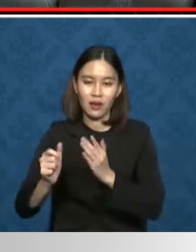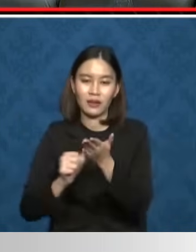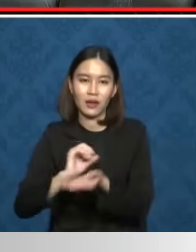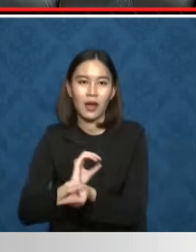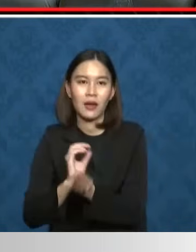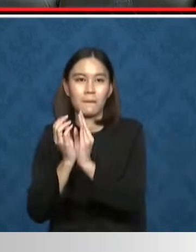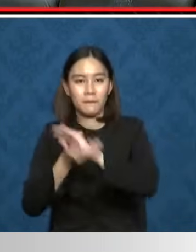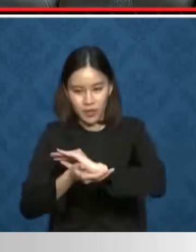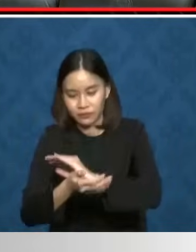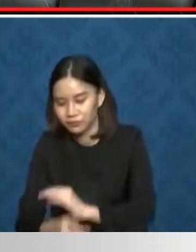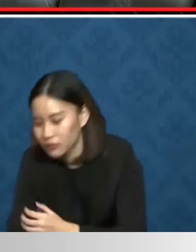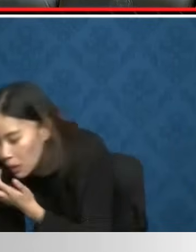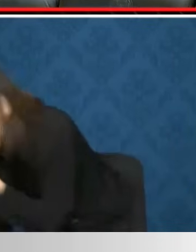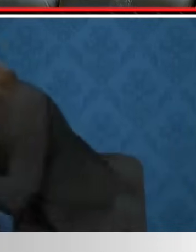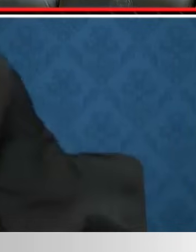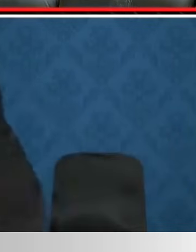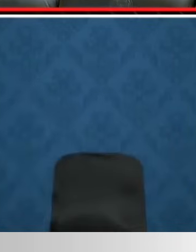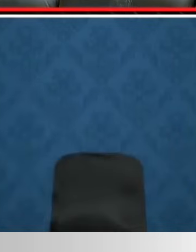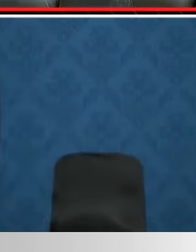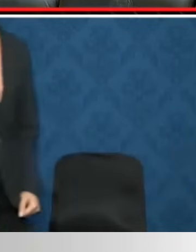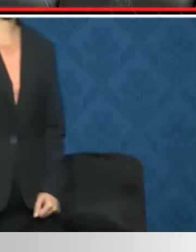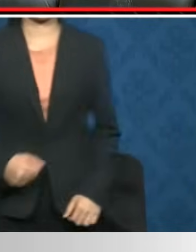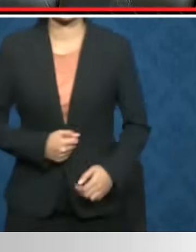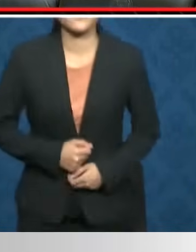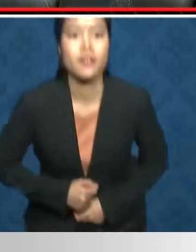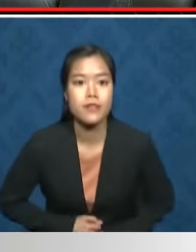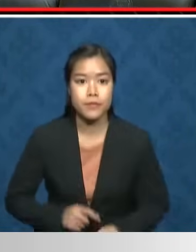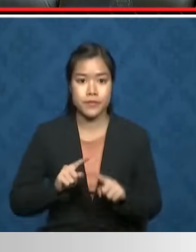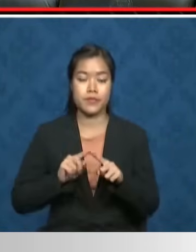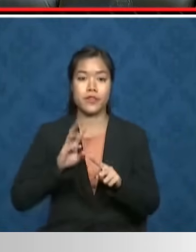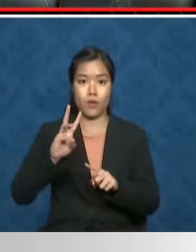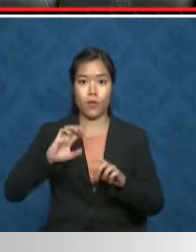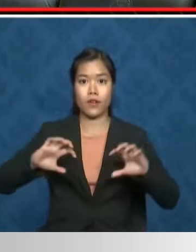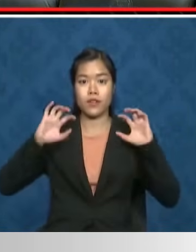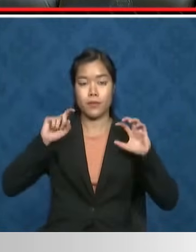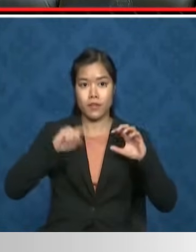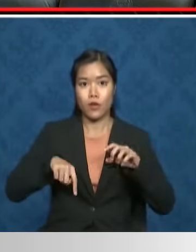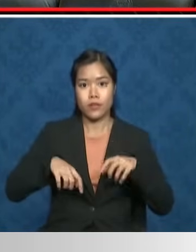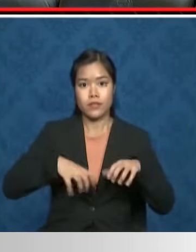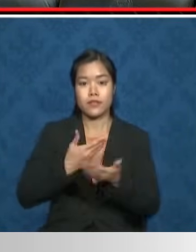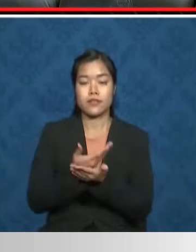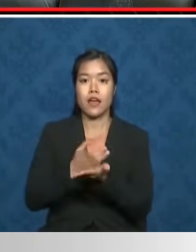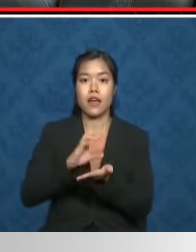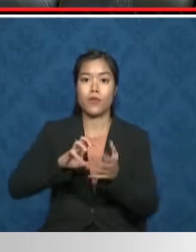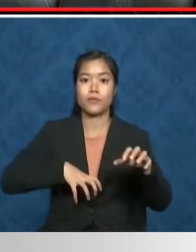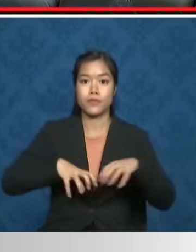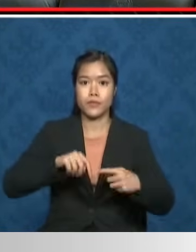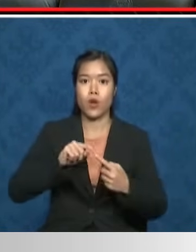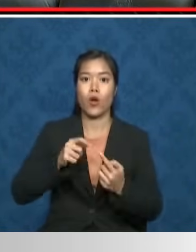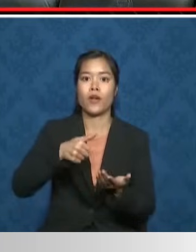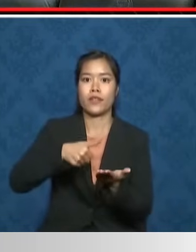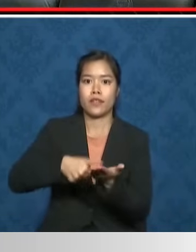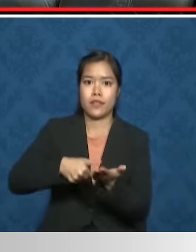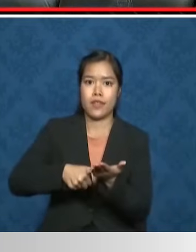รุงประเด็นที่6ครับรัฐบาลต้องบริหารงบประมาณโดยคำนึงถึงหนี้สาธารณะของประเทศครับปัจจุบันเรามีหนี้สาธารณะ